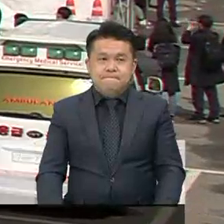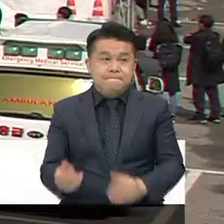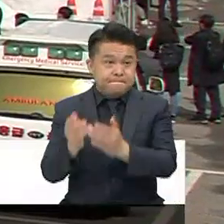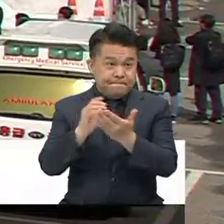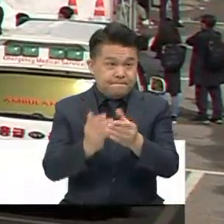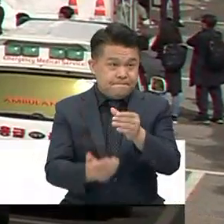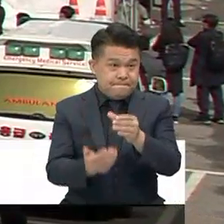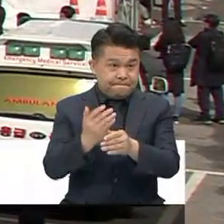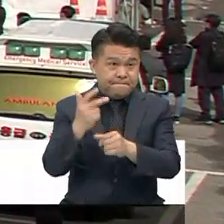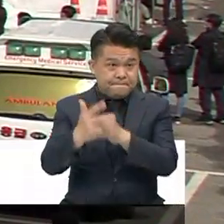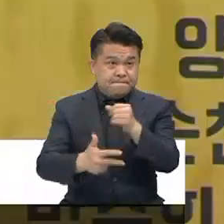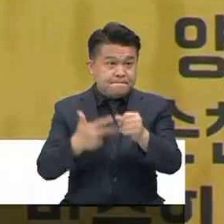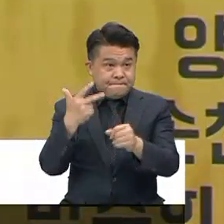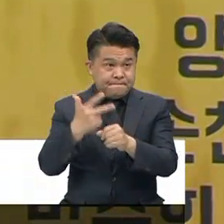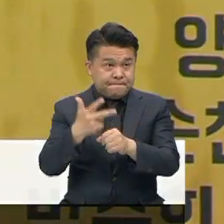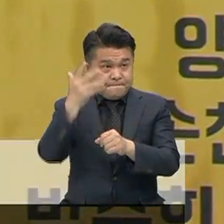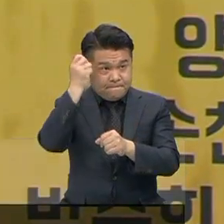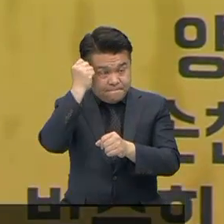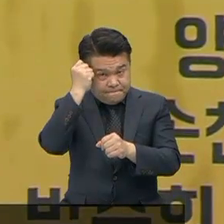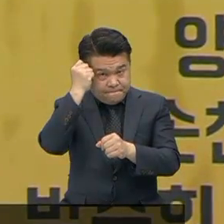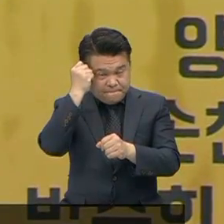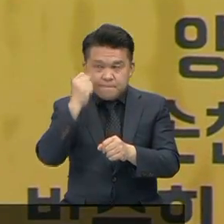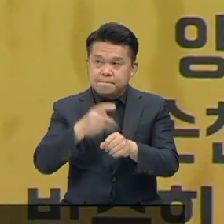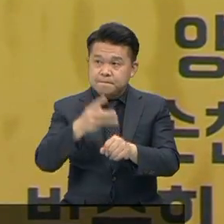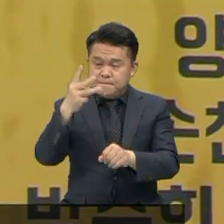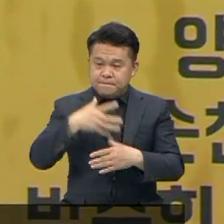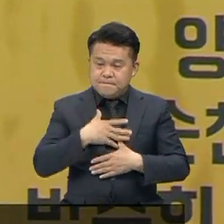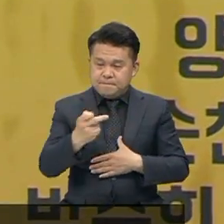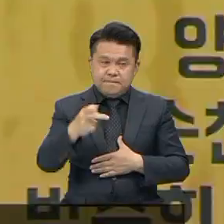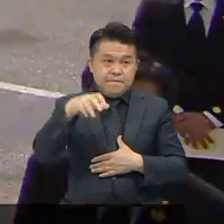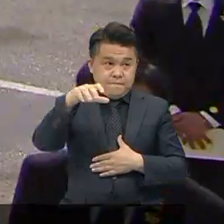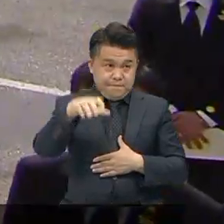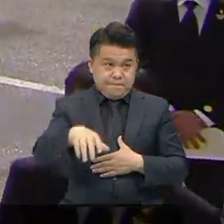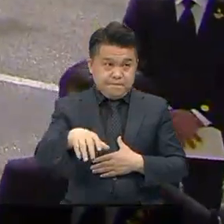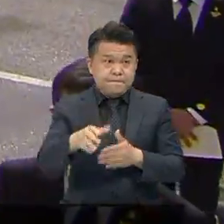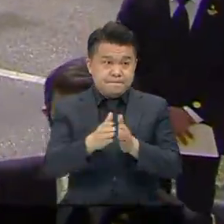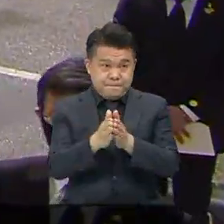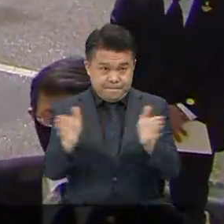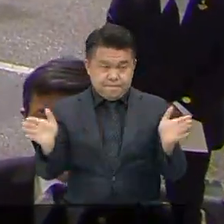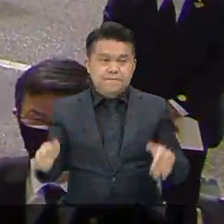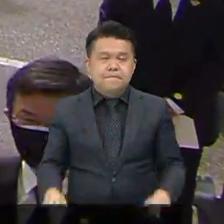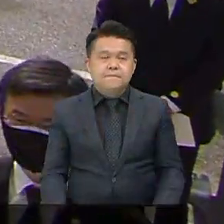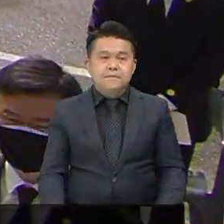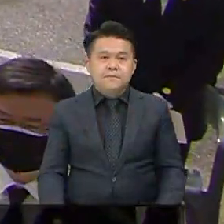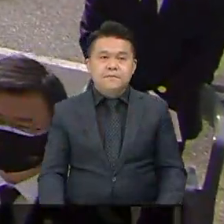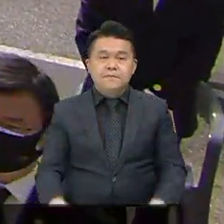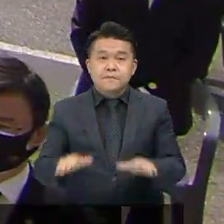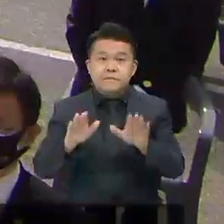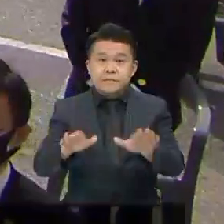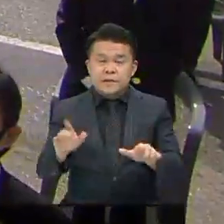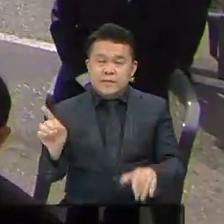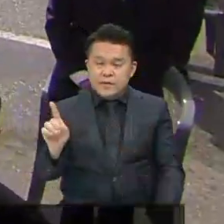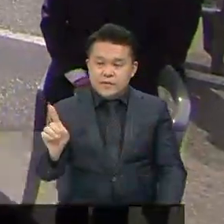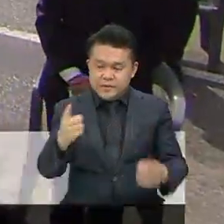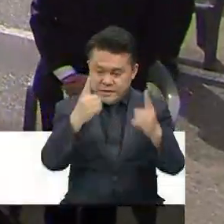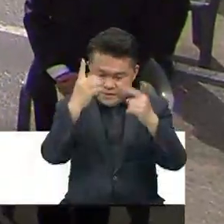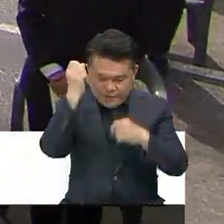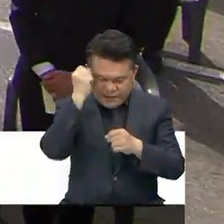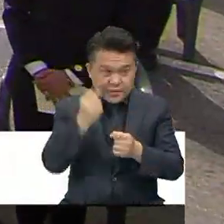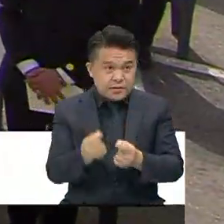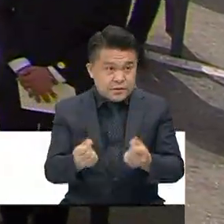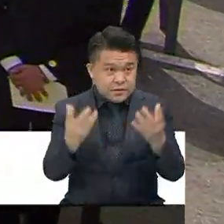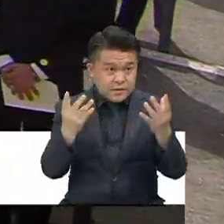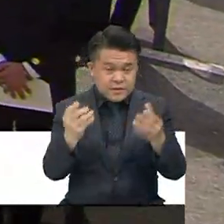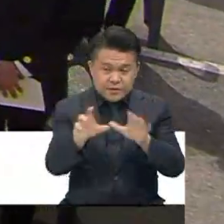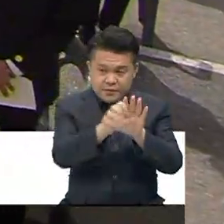세월호 참사 7주기 기역식이 오후 3시 안산 화랑유원지에서 열렸습니다. 이번 기역식은 코로나19 영향으로